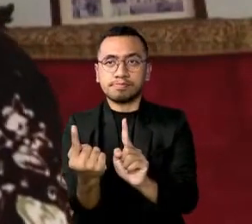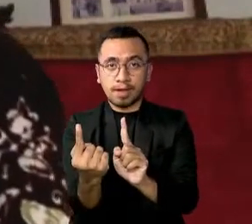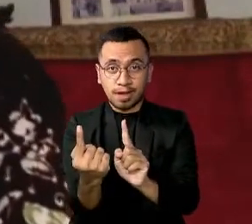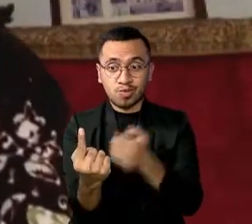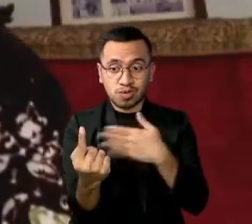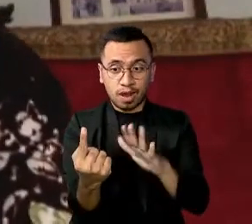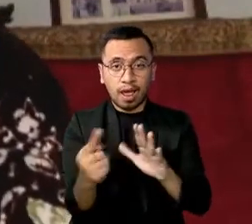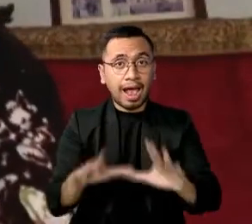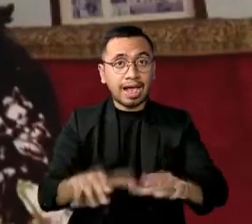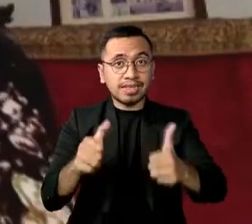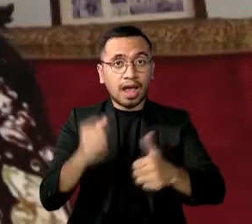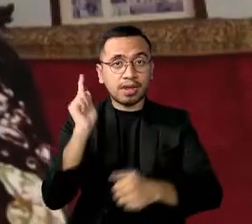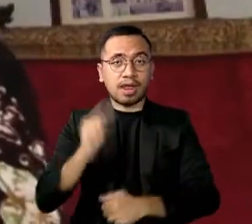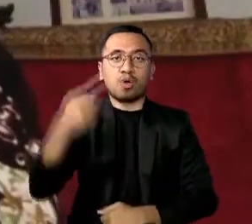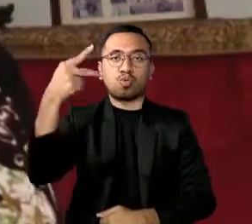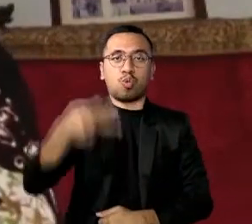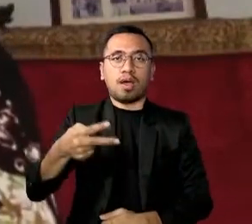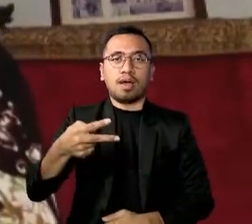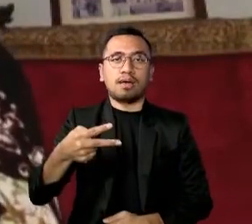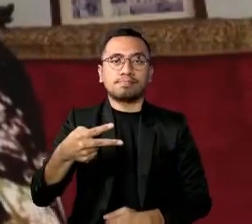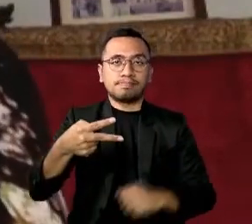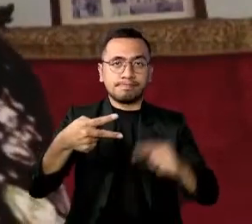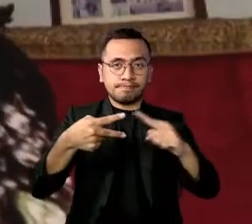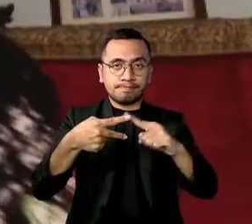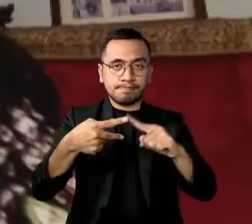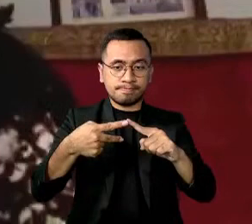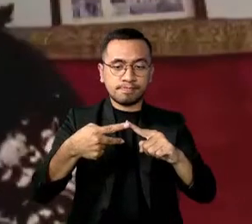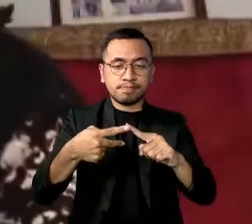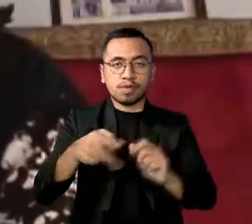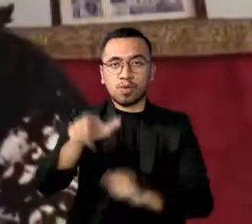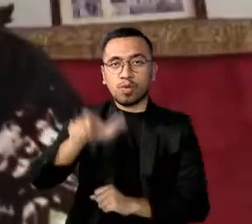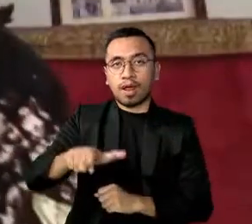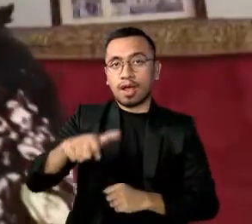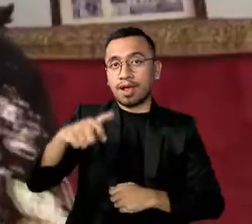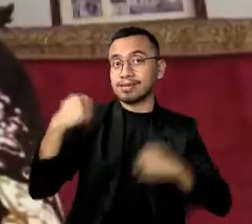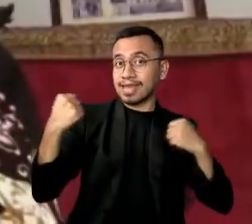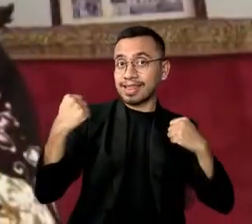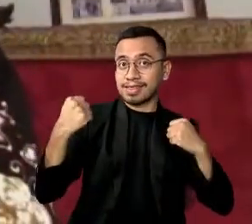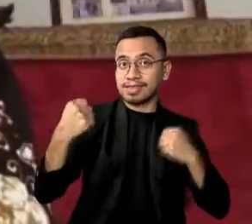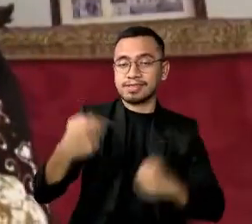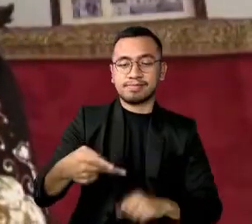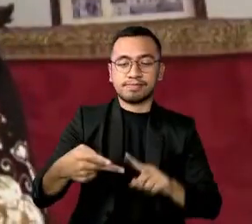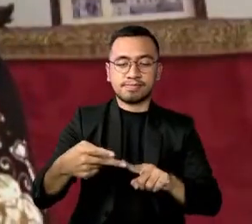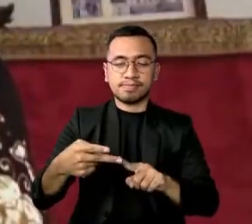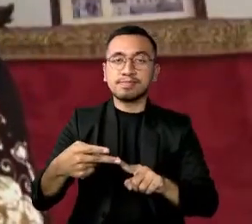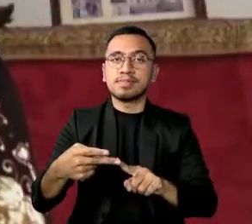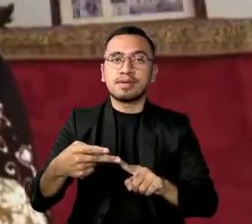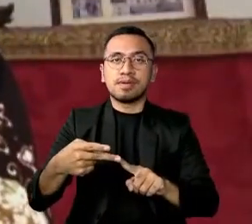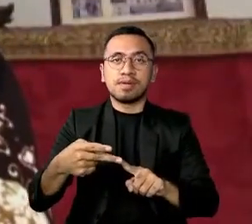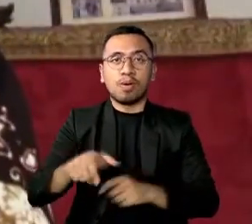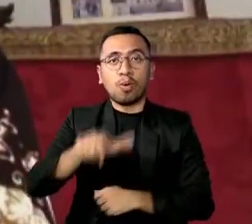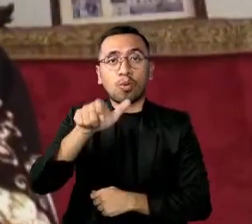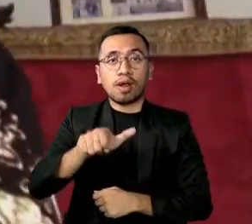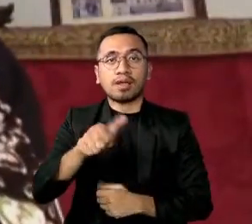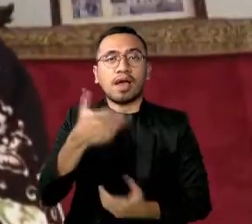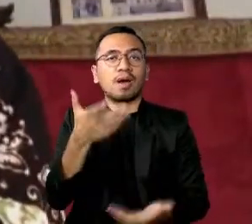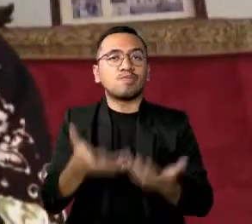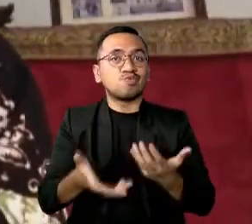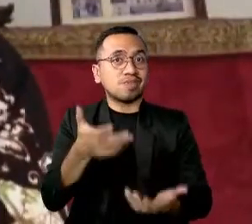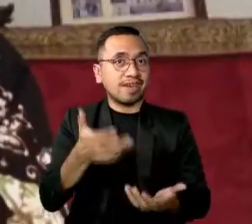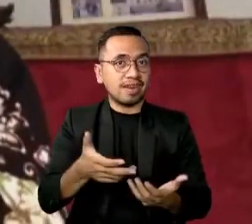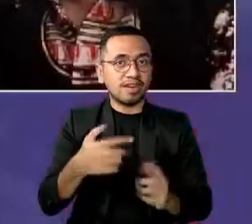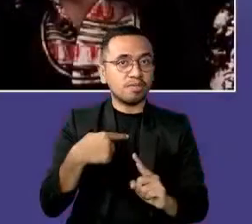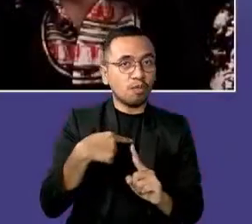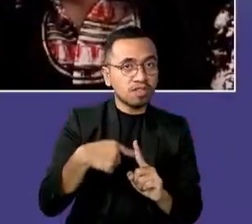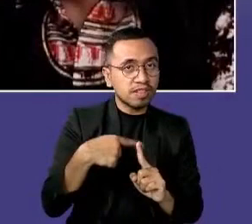yang didapat satu adalah mereka yang sehat satu mereka adalah yang diduga terkonfirmasi